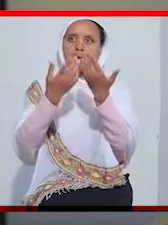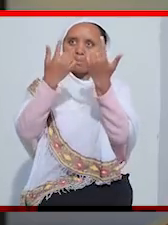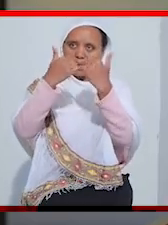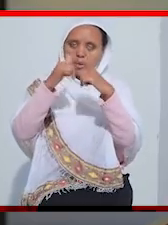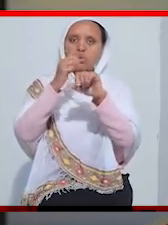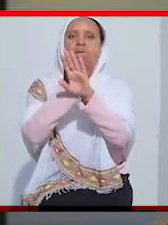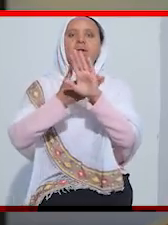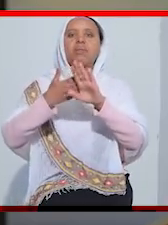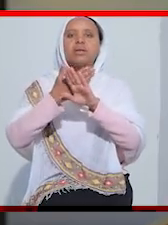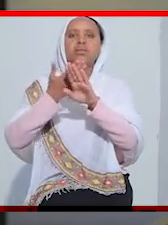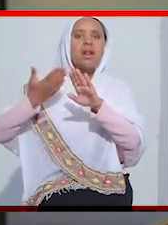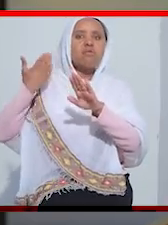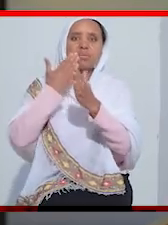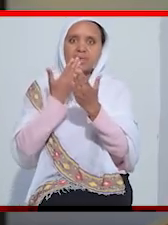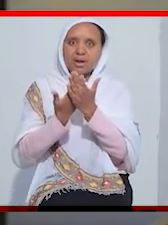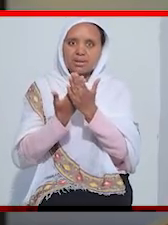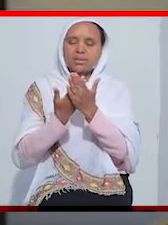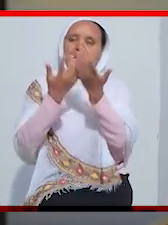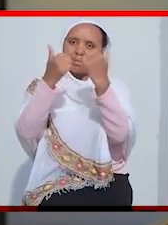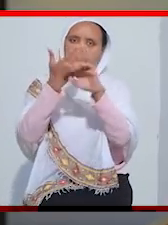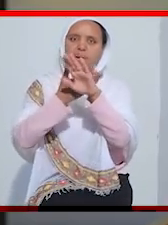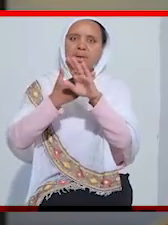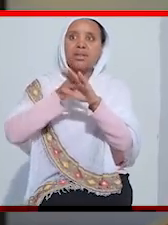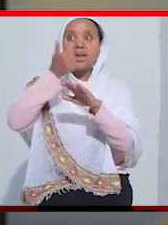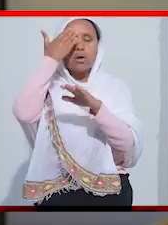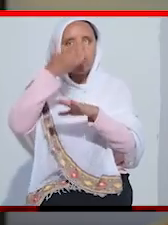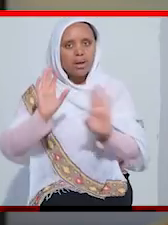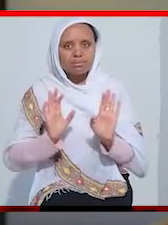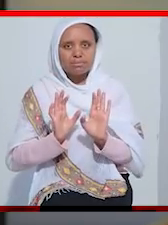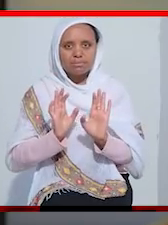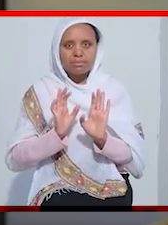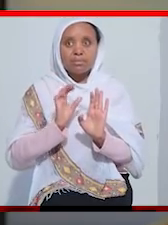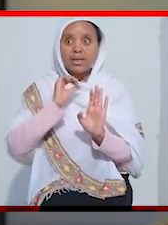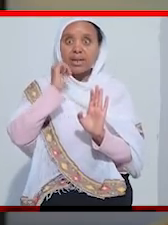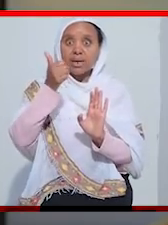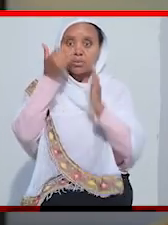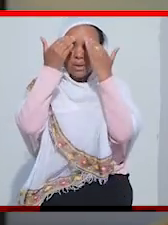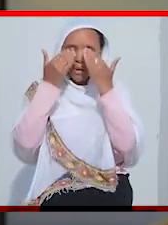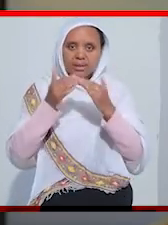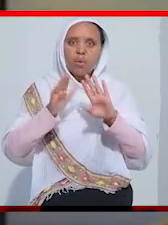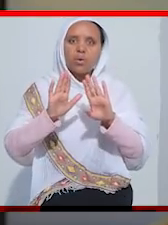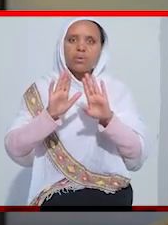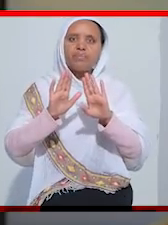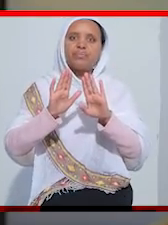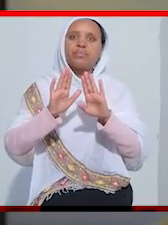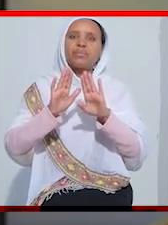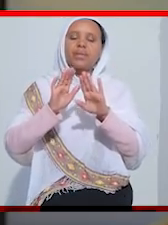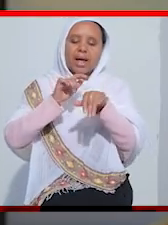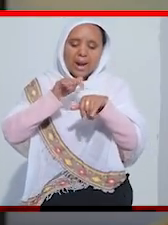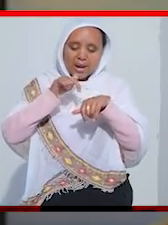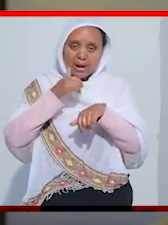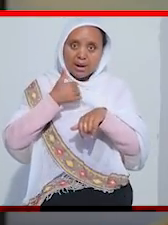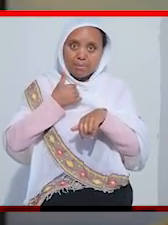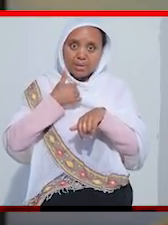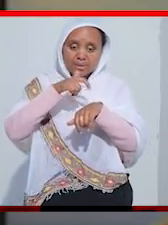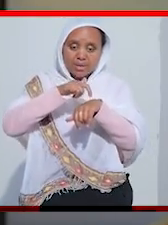የብሆ በሚመጣው እየለመነ ስላለፈው ያመሰግናል ስለሚመጣው ይለምናል የነገውን አያውቀውም የነገው ስለማይታወቅ